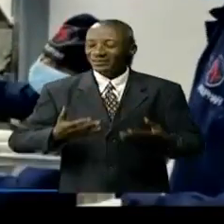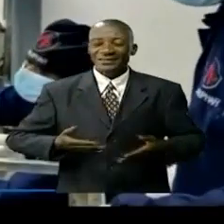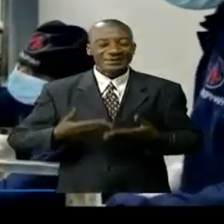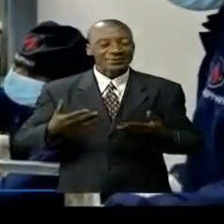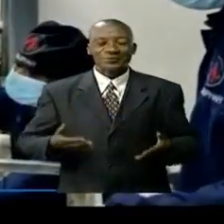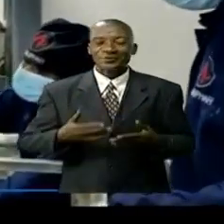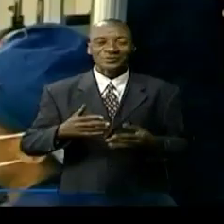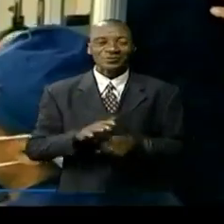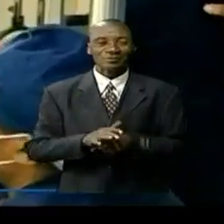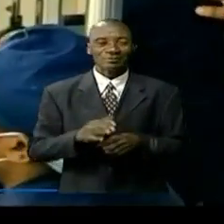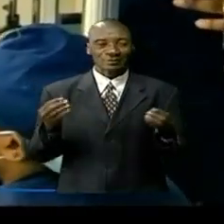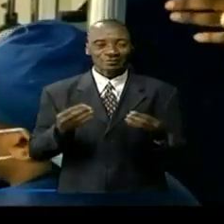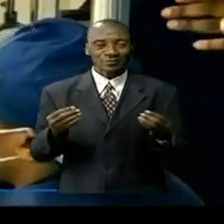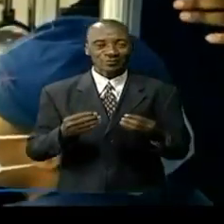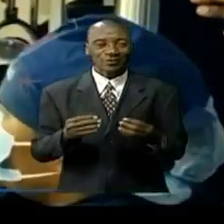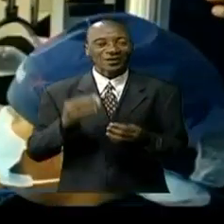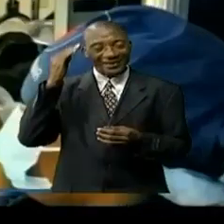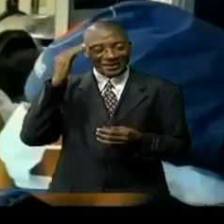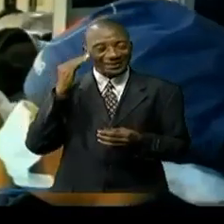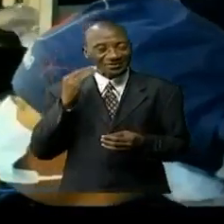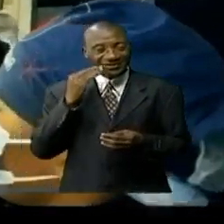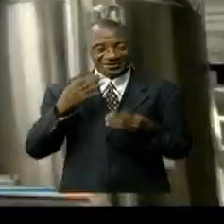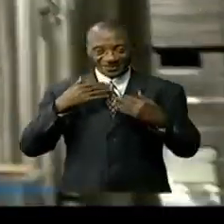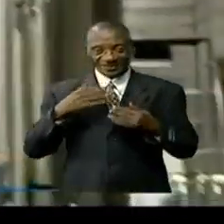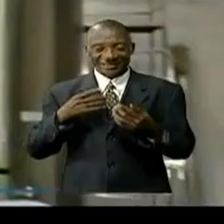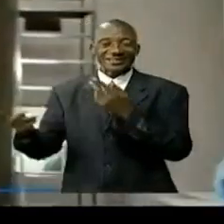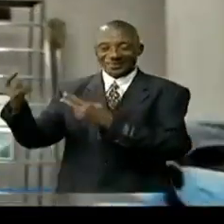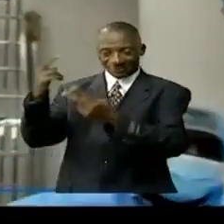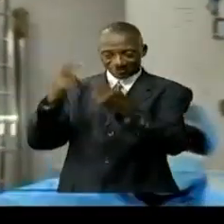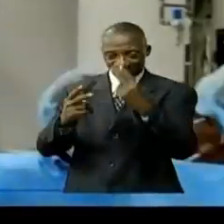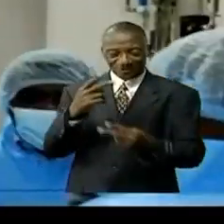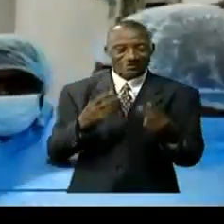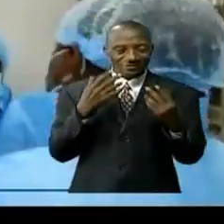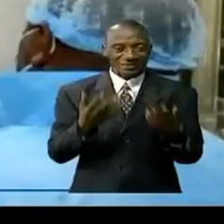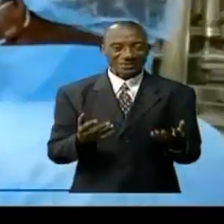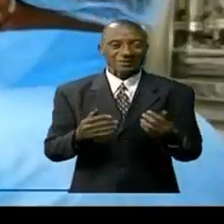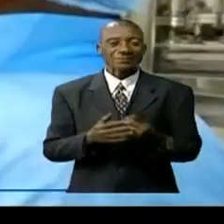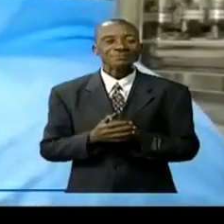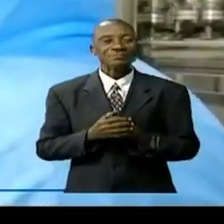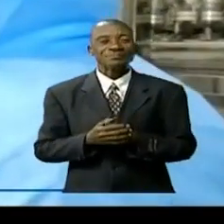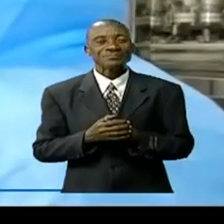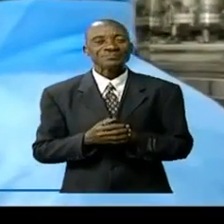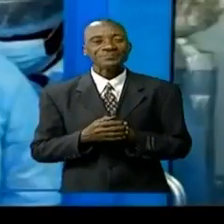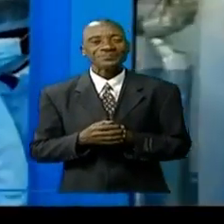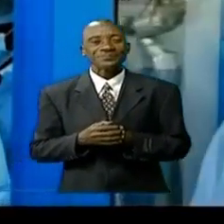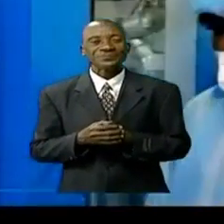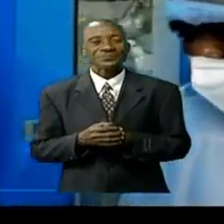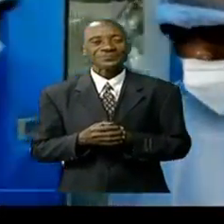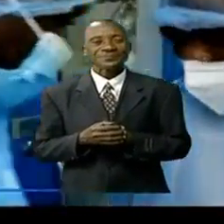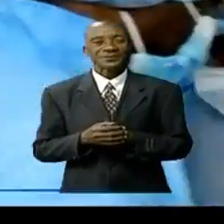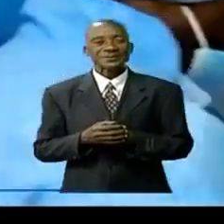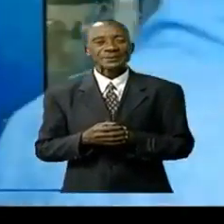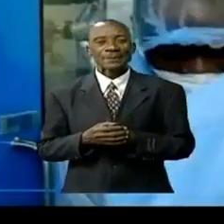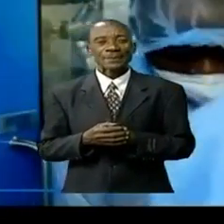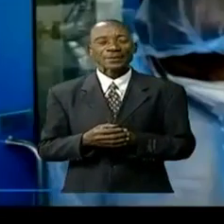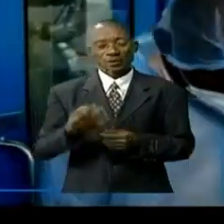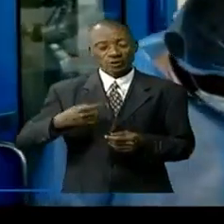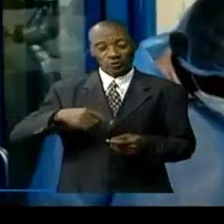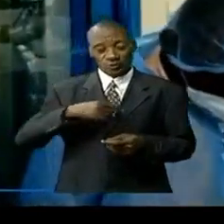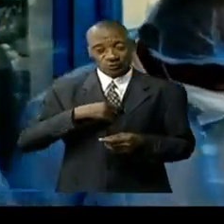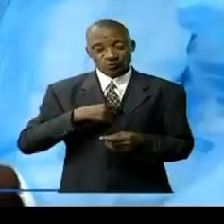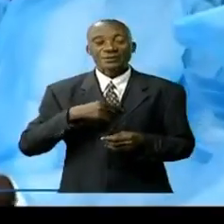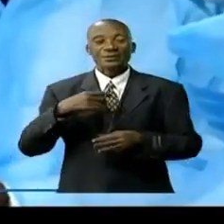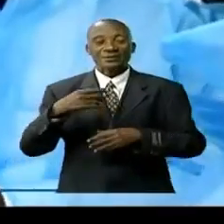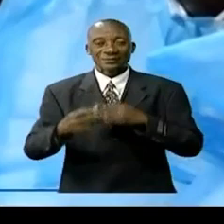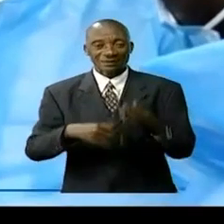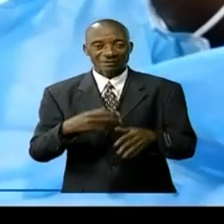la visite d'inspection du ministre de la Santé. Cette usine est construite conformément aux normes internationales il y a de